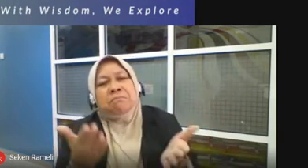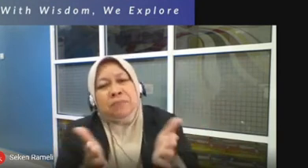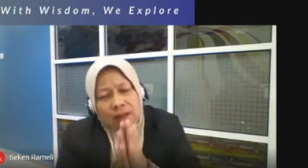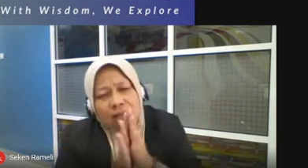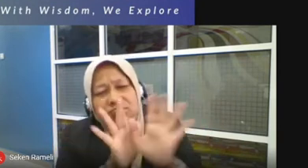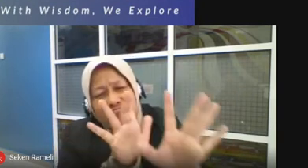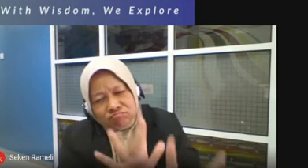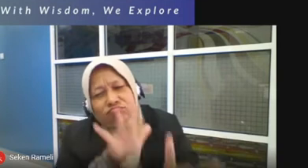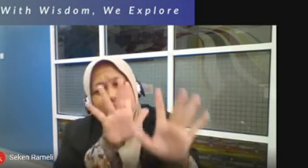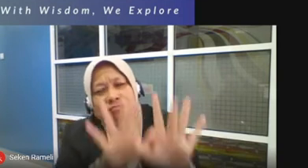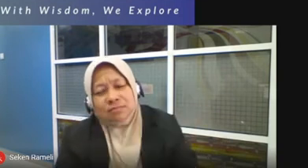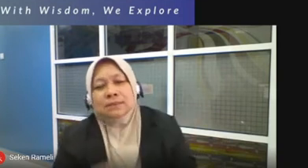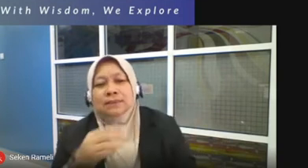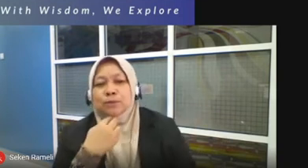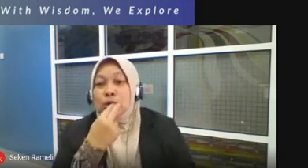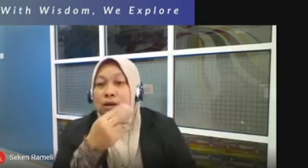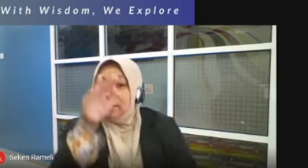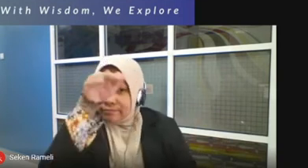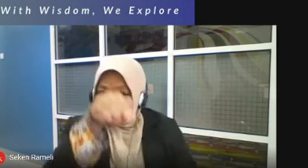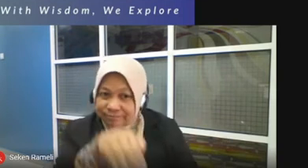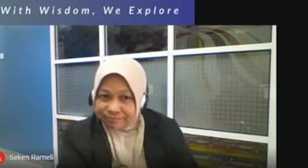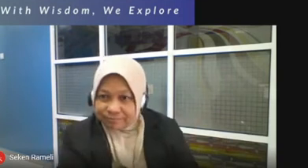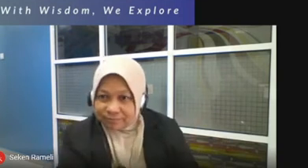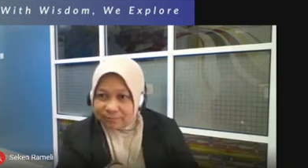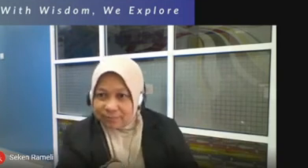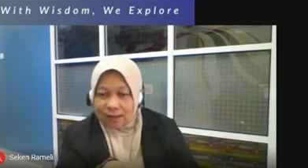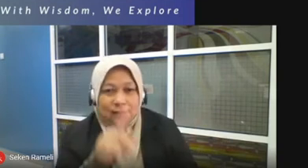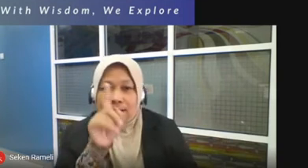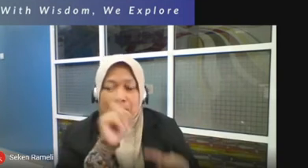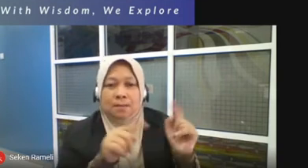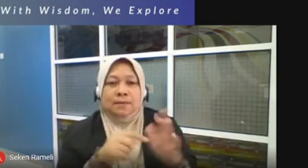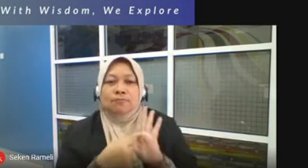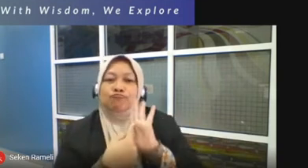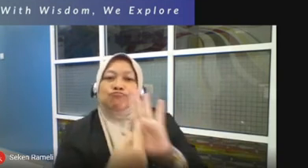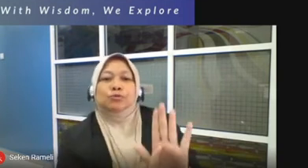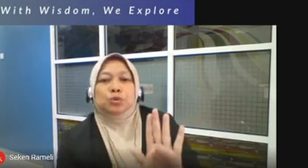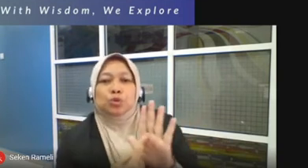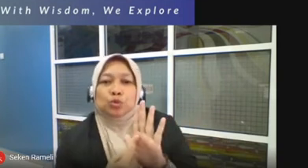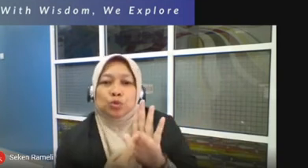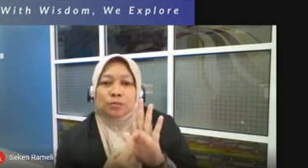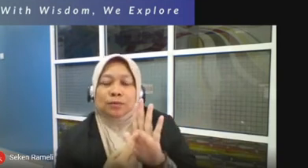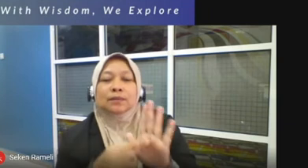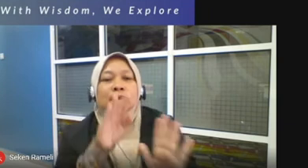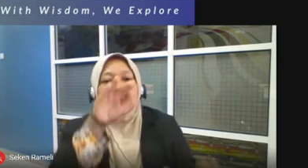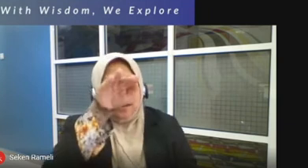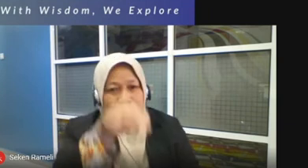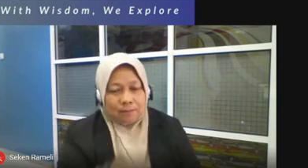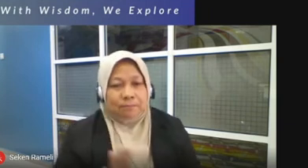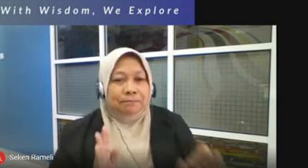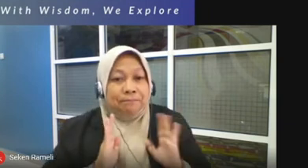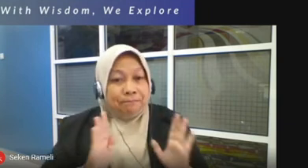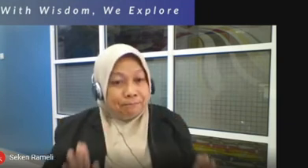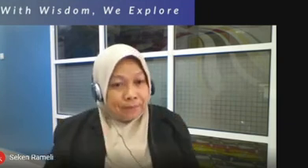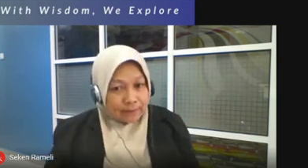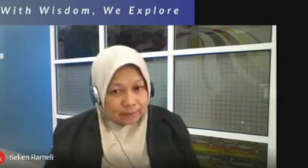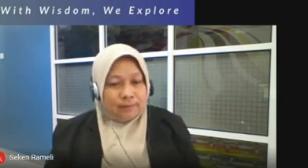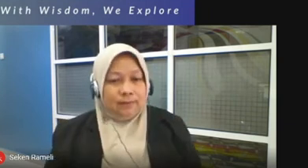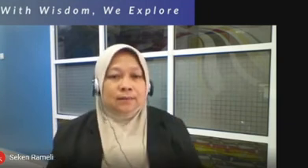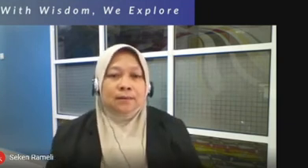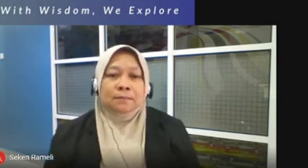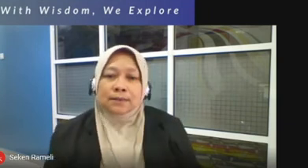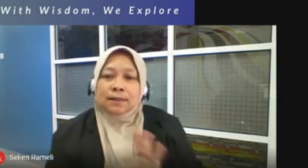kena tone down sikit lah. Kita tak boleh nak mendominasikan keadaan. Jadi kita boleh tone downkan sikit badan kita tu